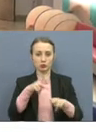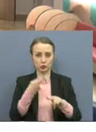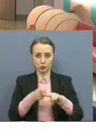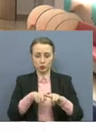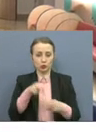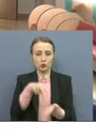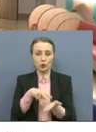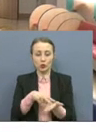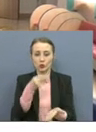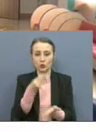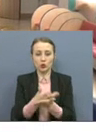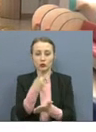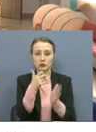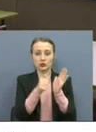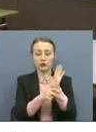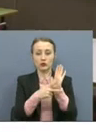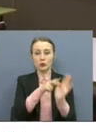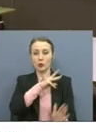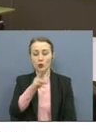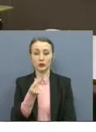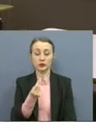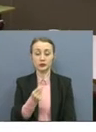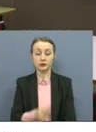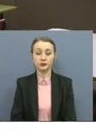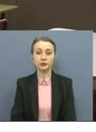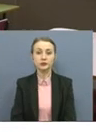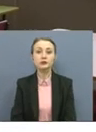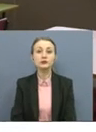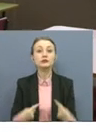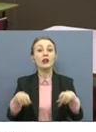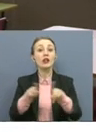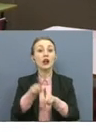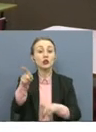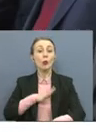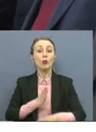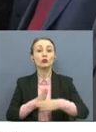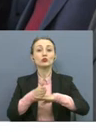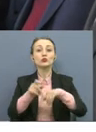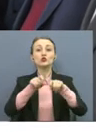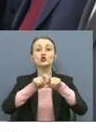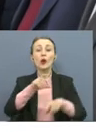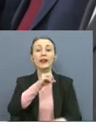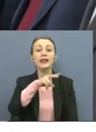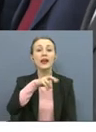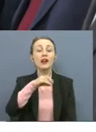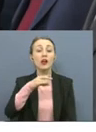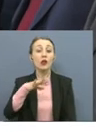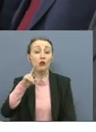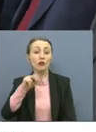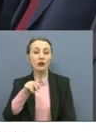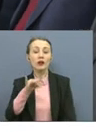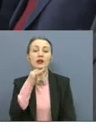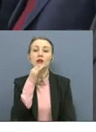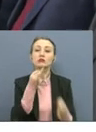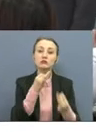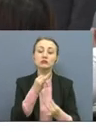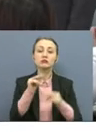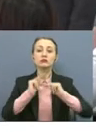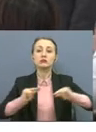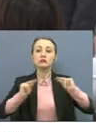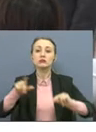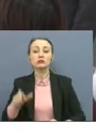Облыс әкімі Еленовка орта мектебіне жүргізілген жөндеу жұмыстарымен танысып, педагогикалық ұжыммен кездесті. 2019 жылы мектепті